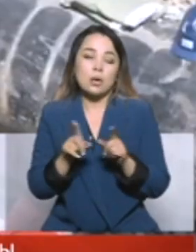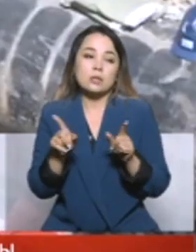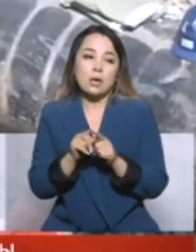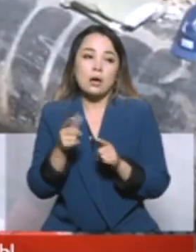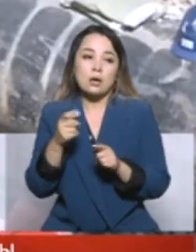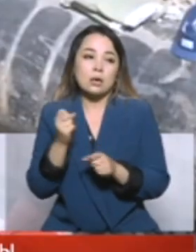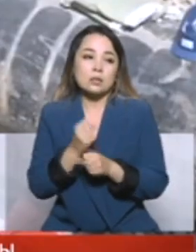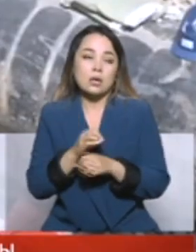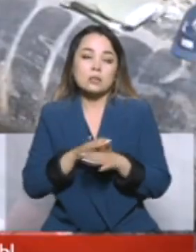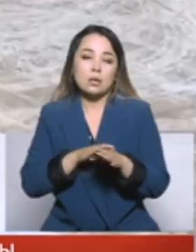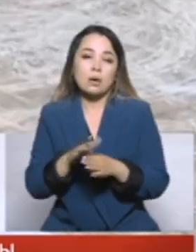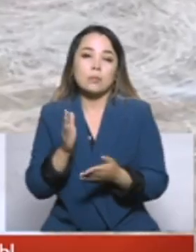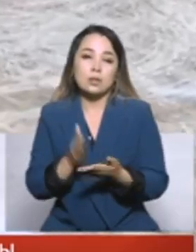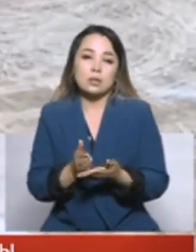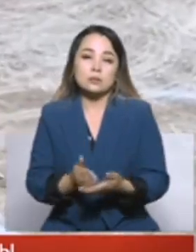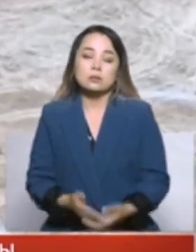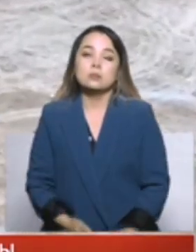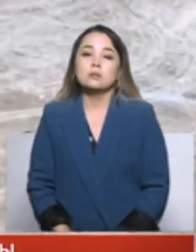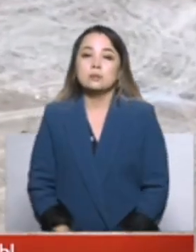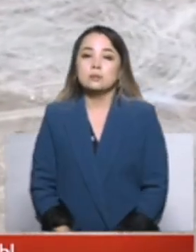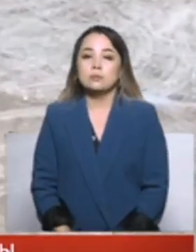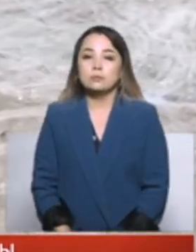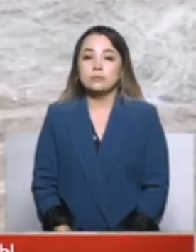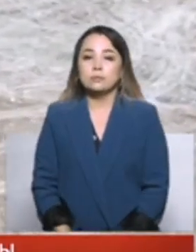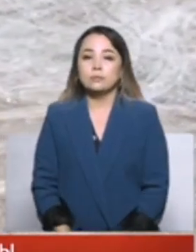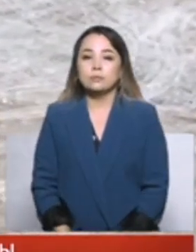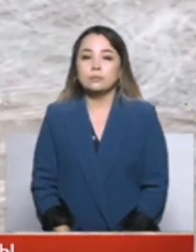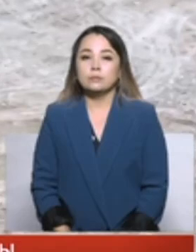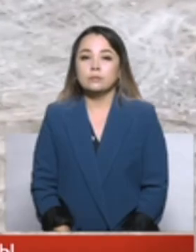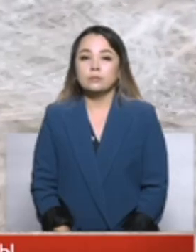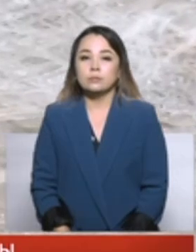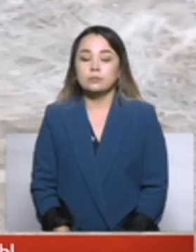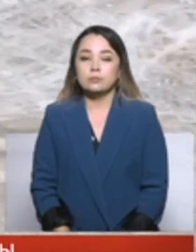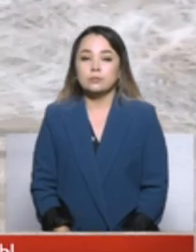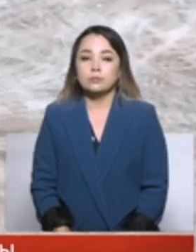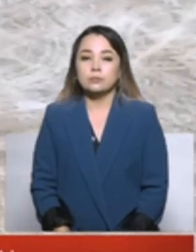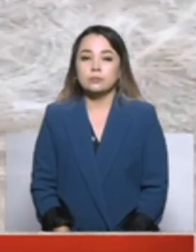пайдаланады. Ғани Қалмаханов, Нұрлан Нұрбек, Қазақстан ұлттық телеарнасы, Түркістан облысы.